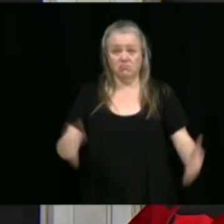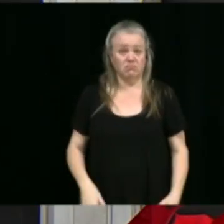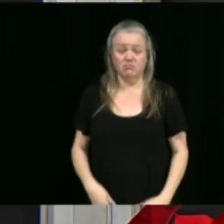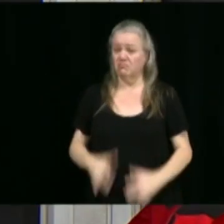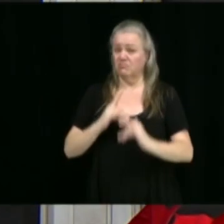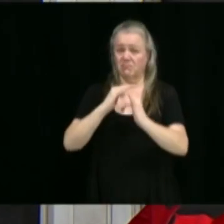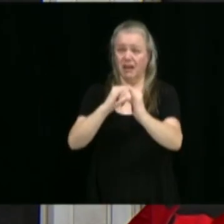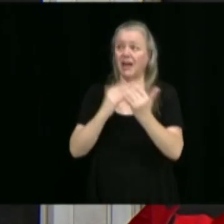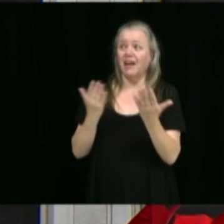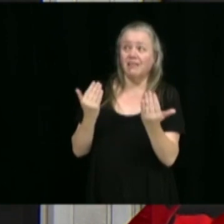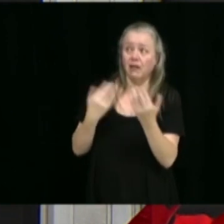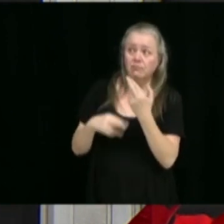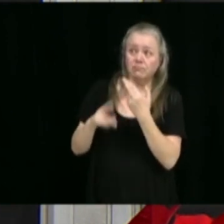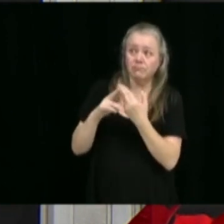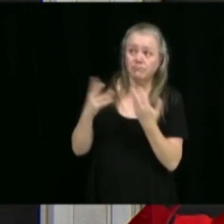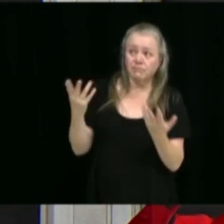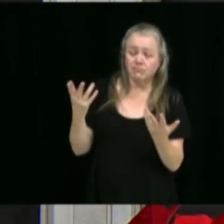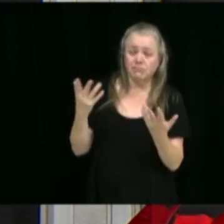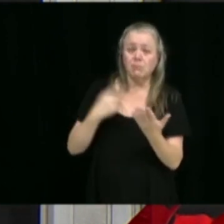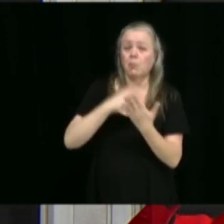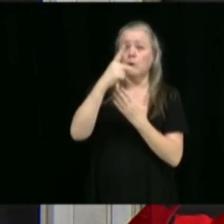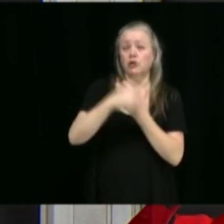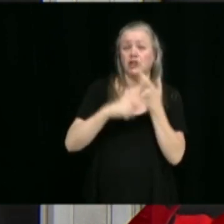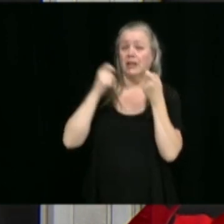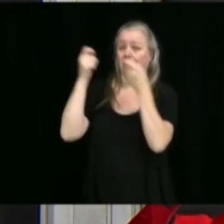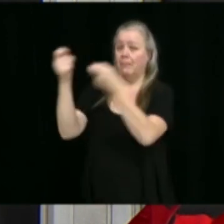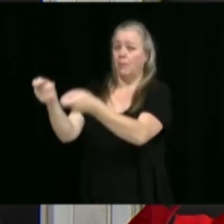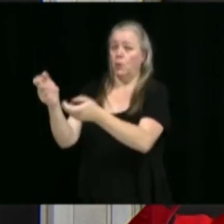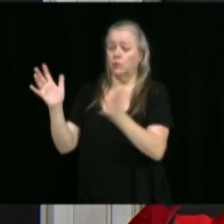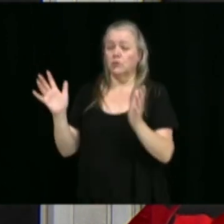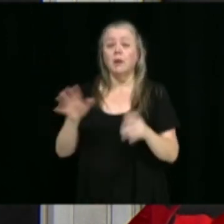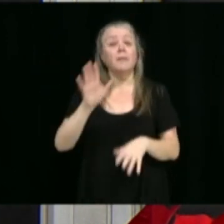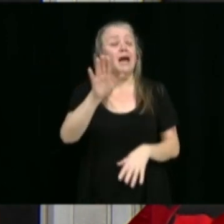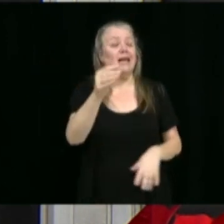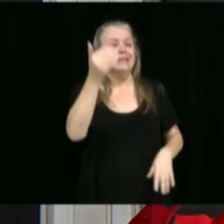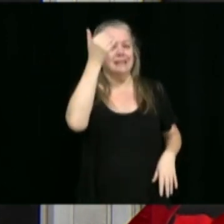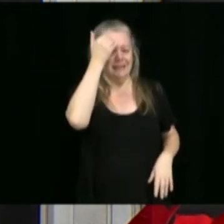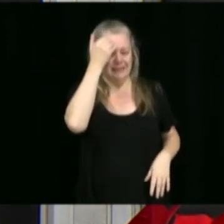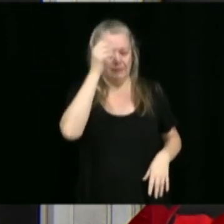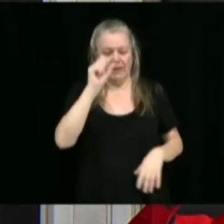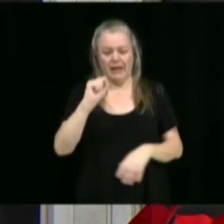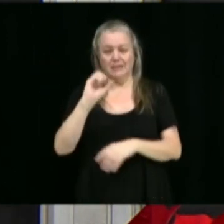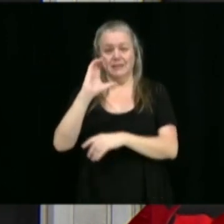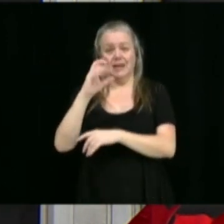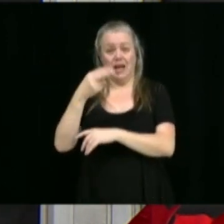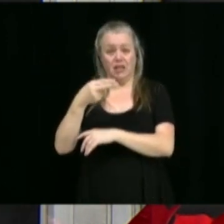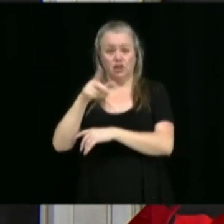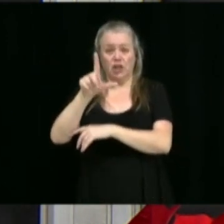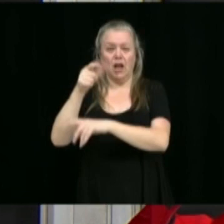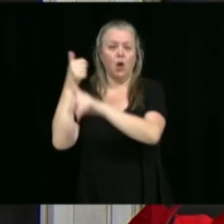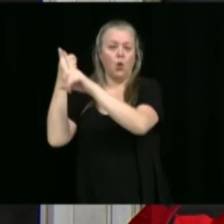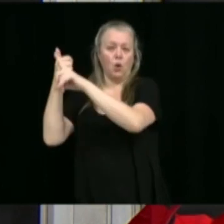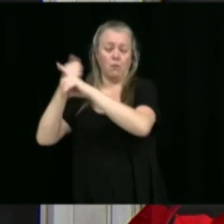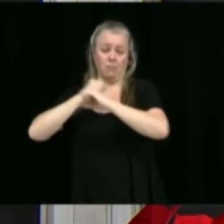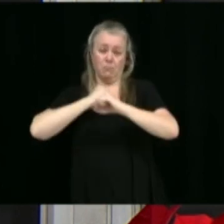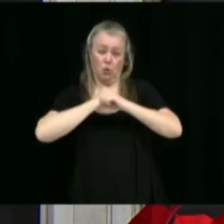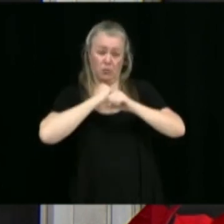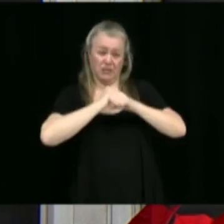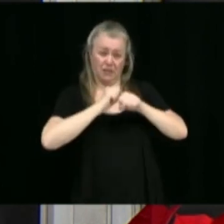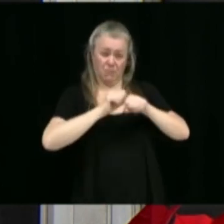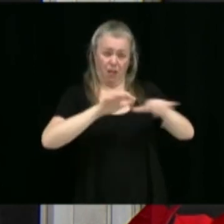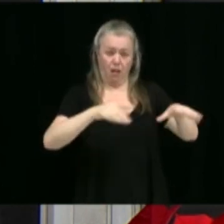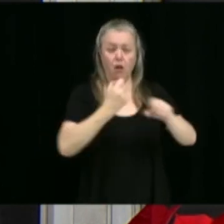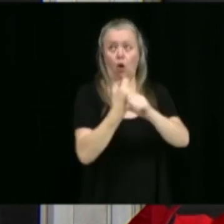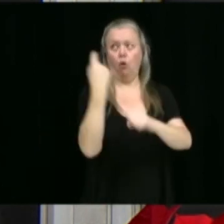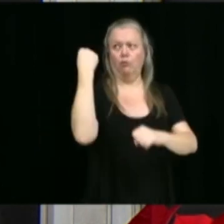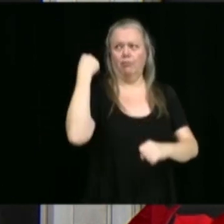encore en attente par rapport au projet qu'on a déposé. Il faut savoir que, tu sais, bien que la SCHL en faisait la promotion il y a de ça presque un an